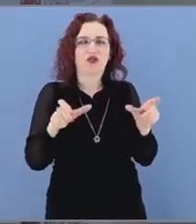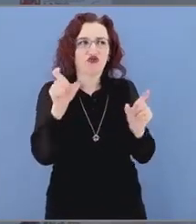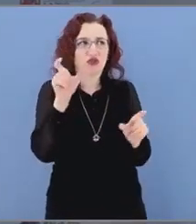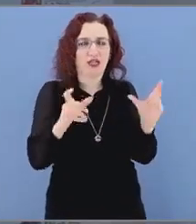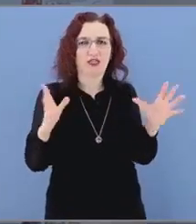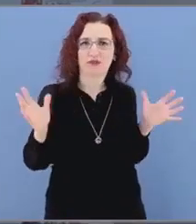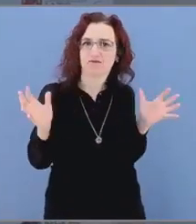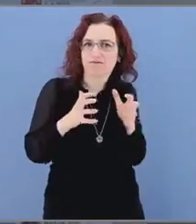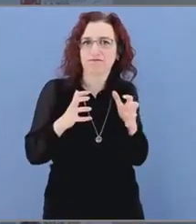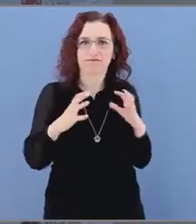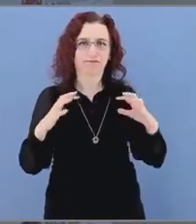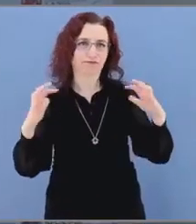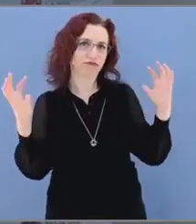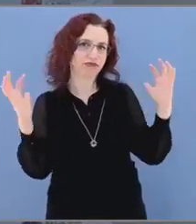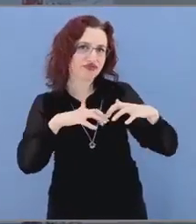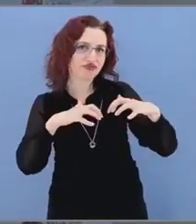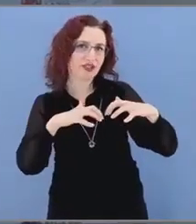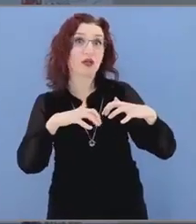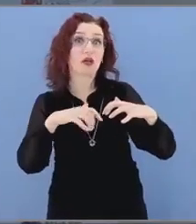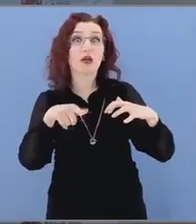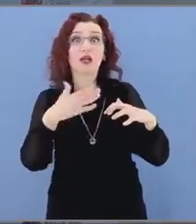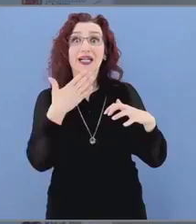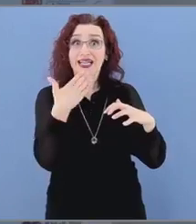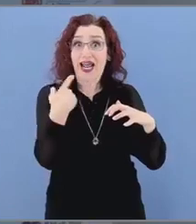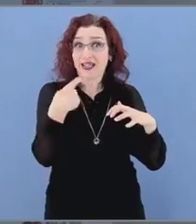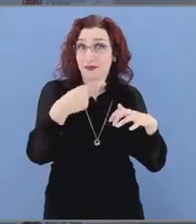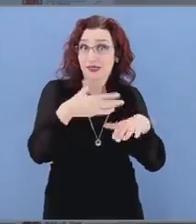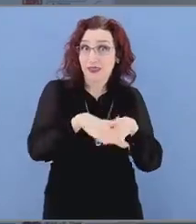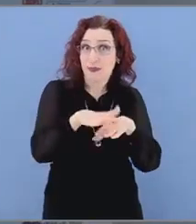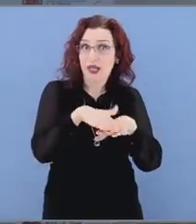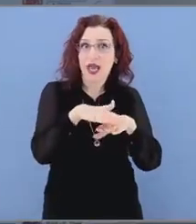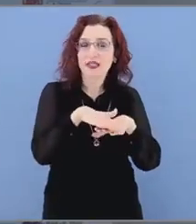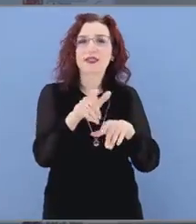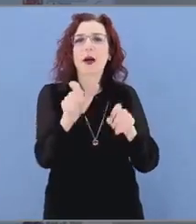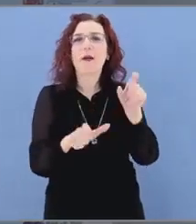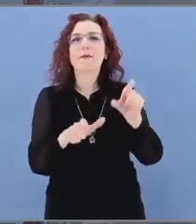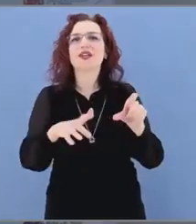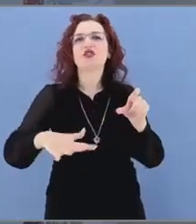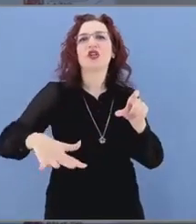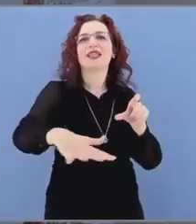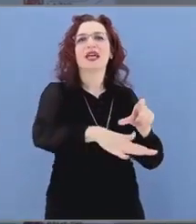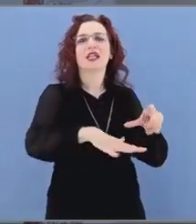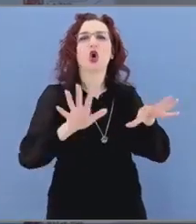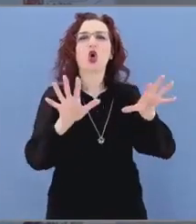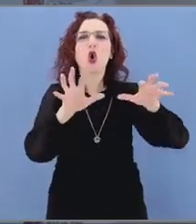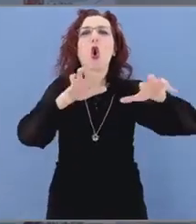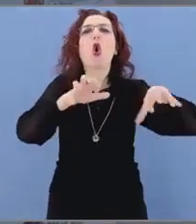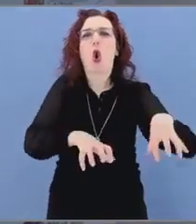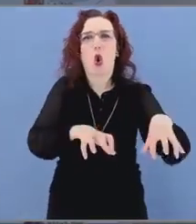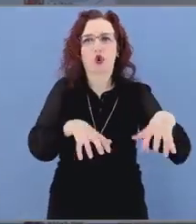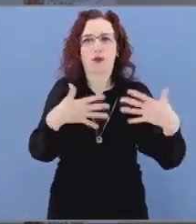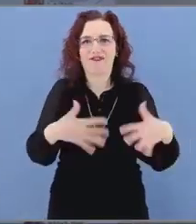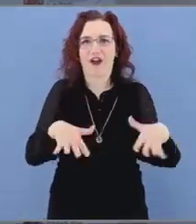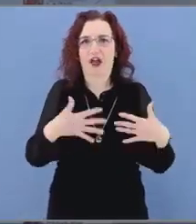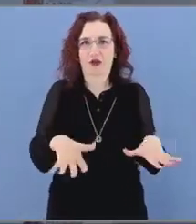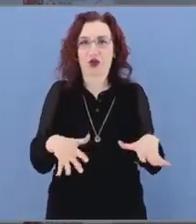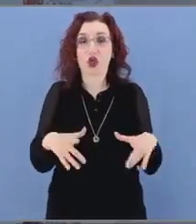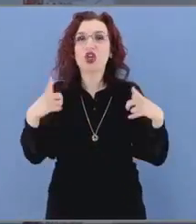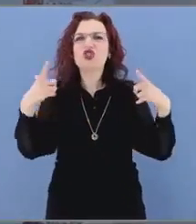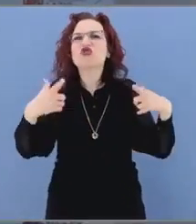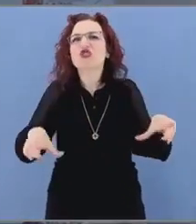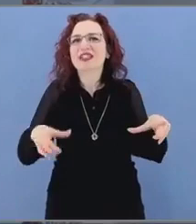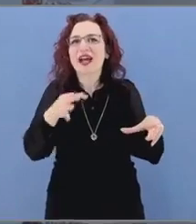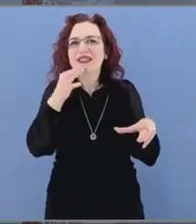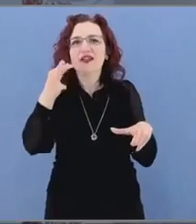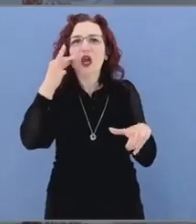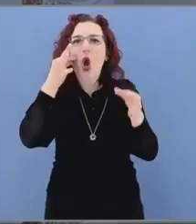le persone hanno rioccupato il territorio. La città è città umana quando ci sono bei